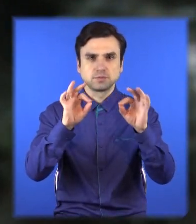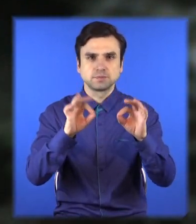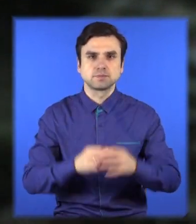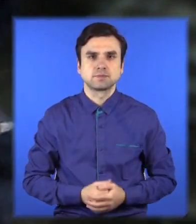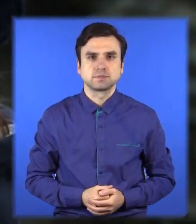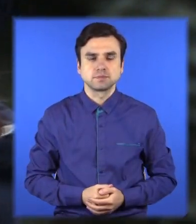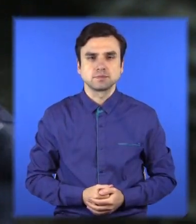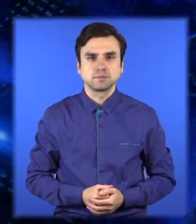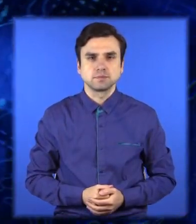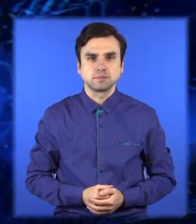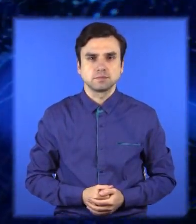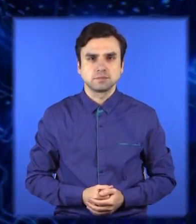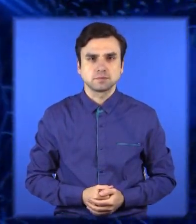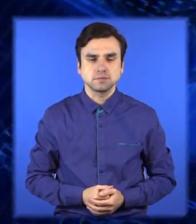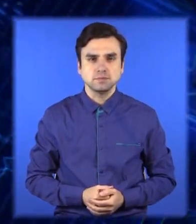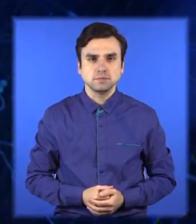Подробиці далі.